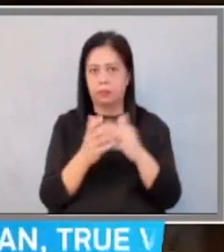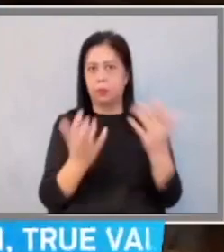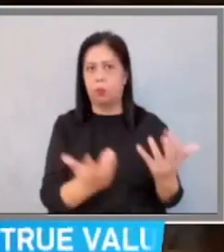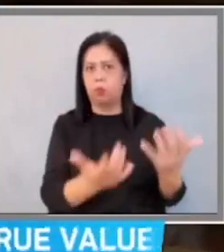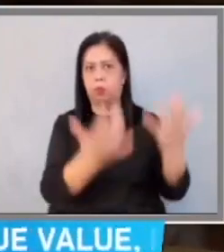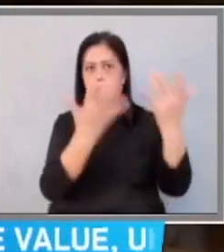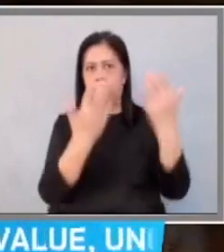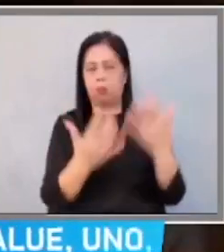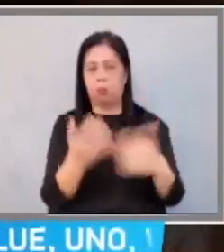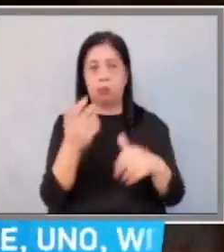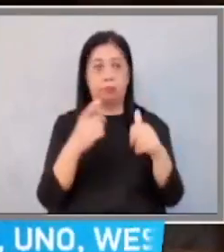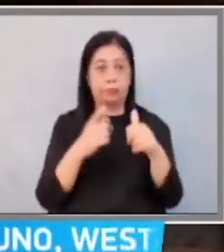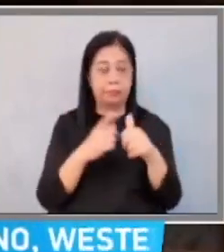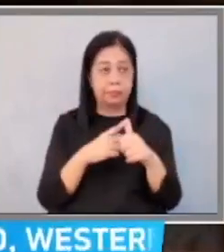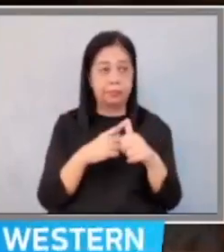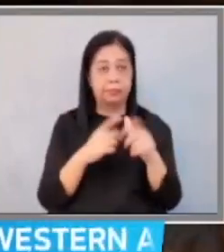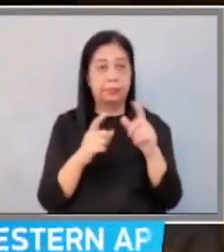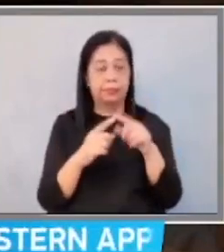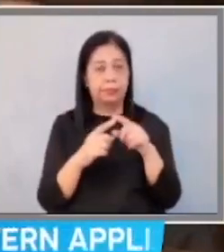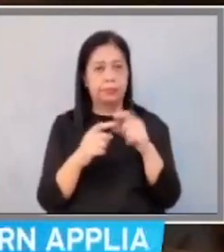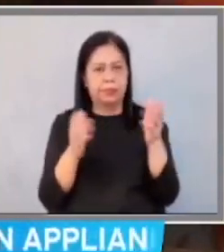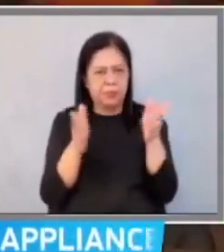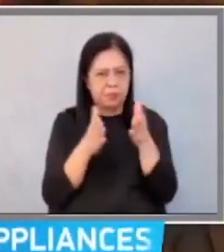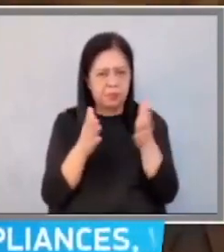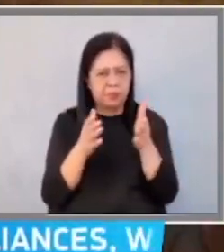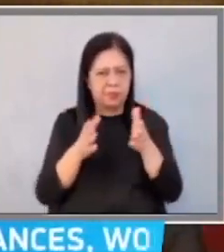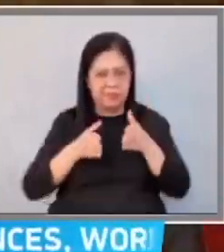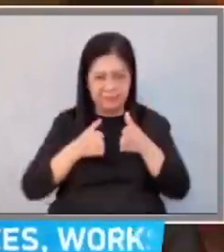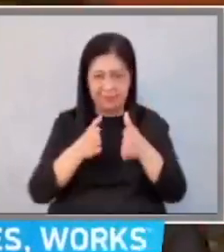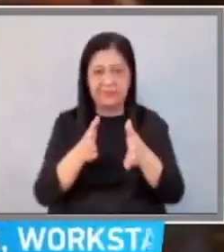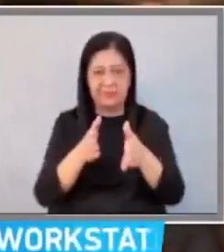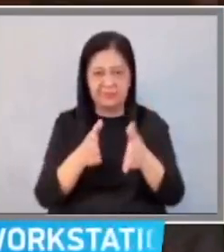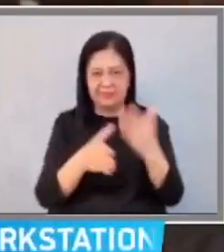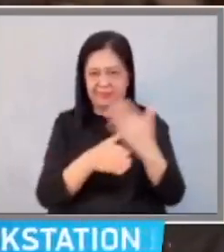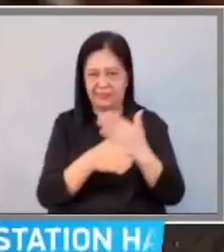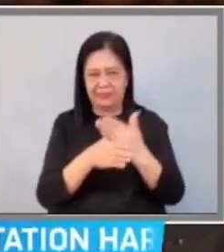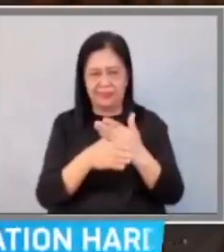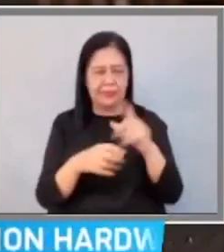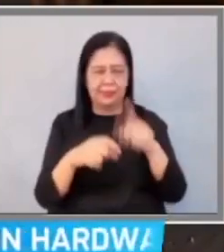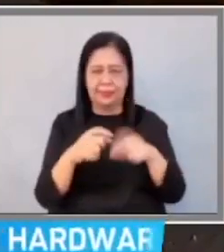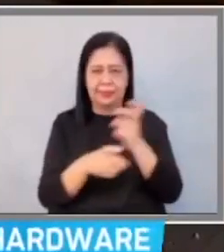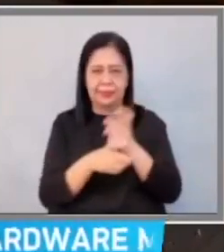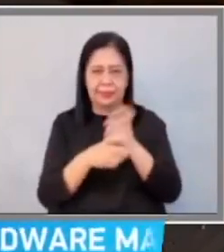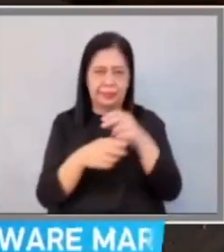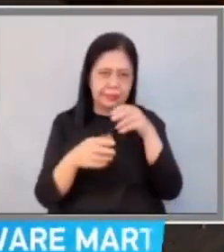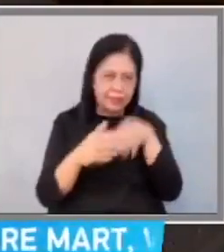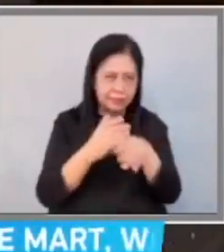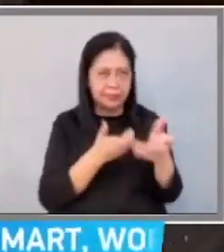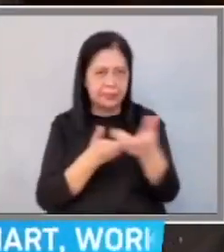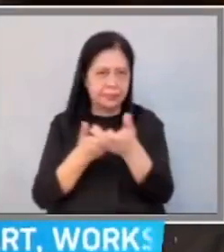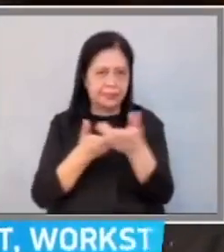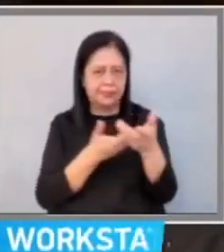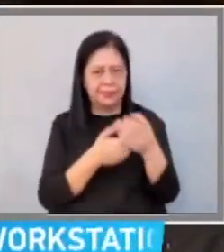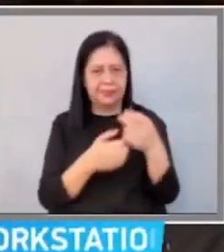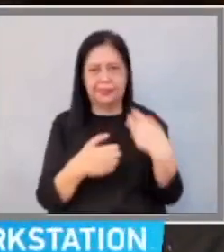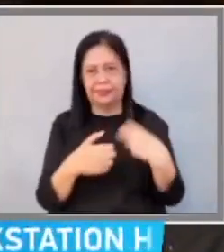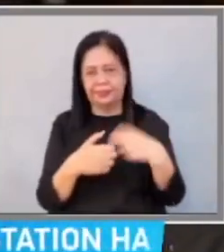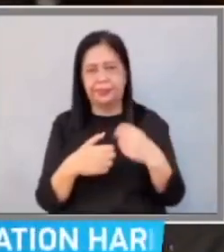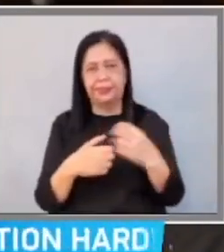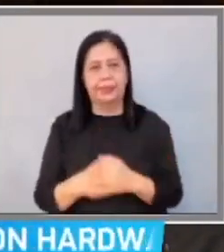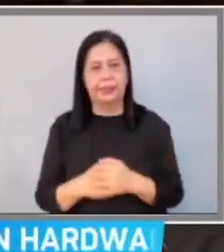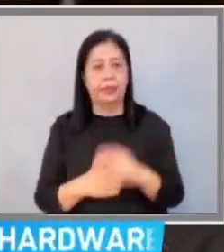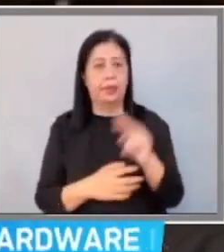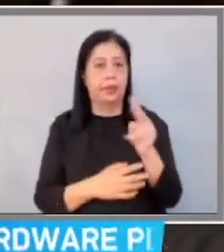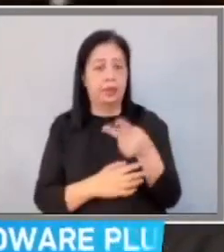Unang-una, yung makipot na daan na nahirapan silang pumasok yung mga bumbero natin. Pangalawa din